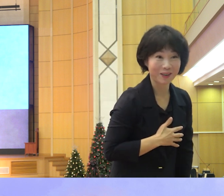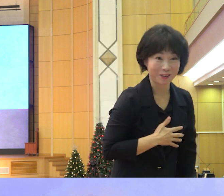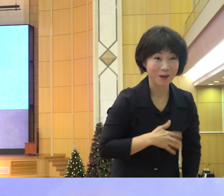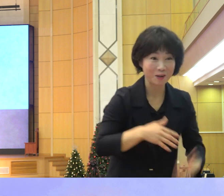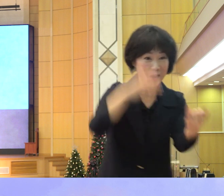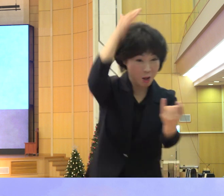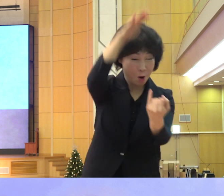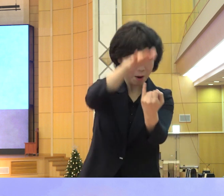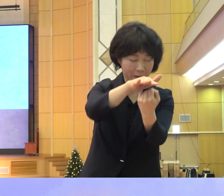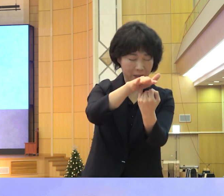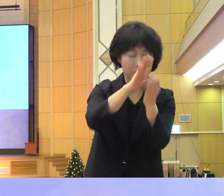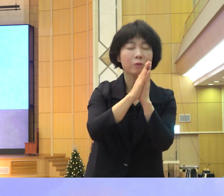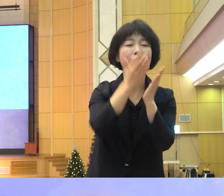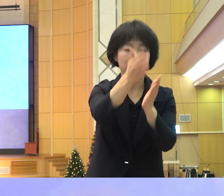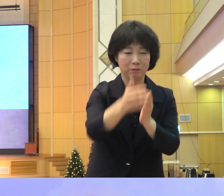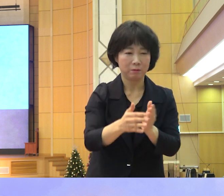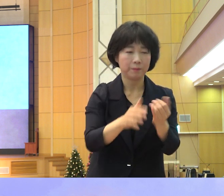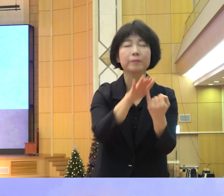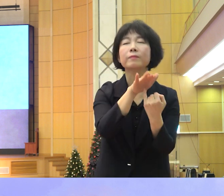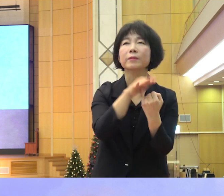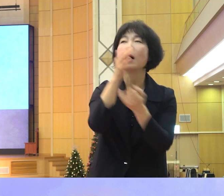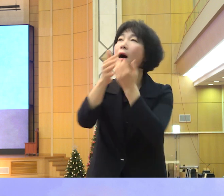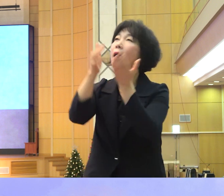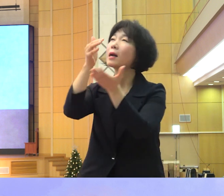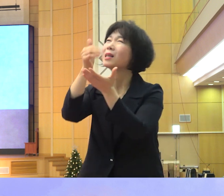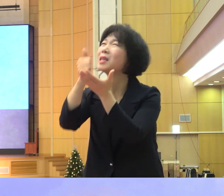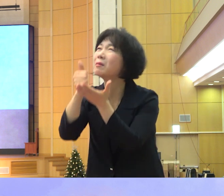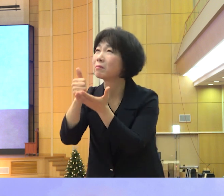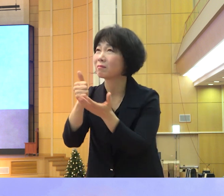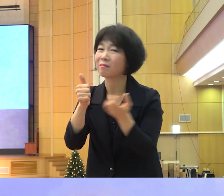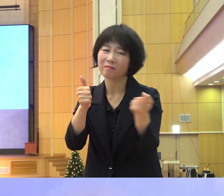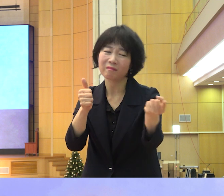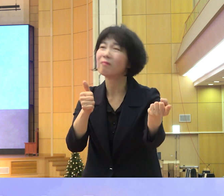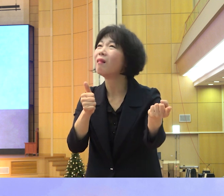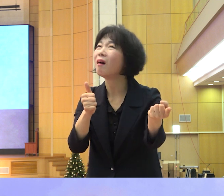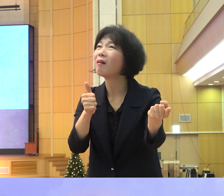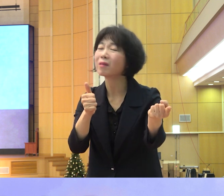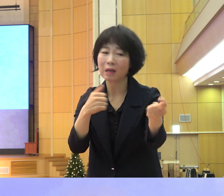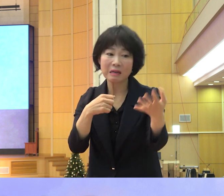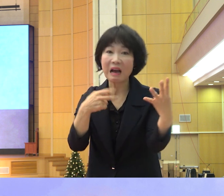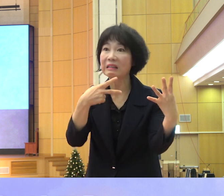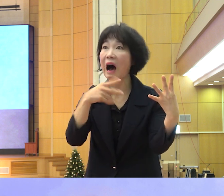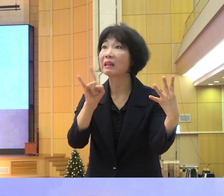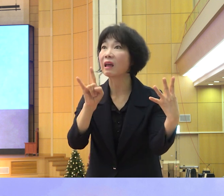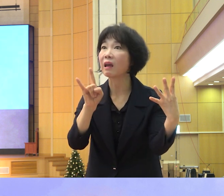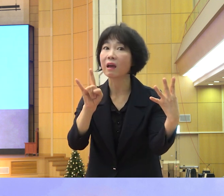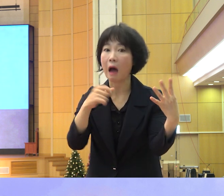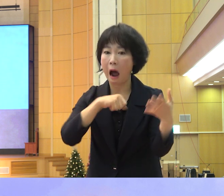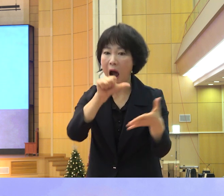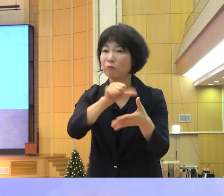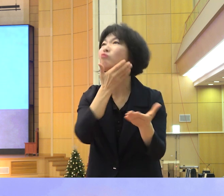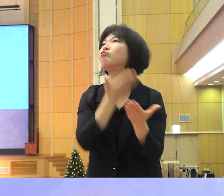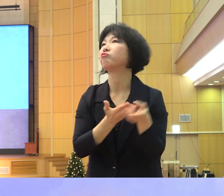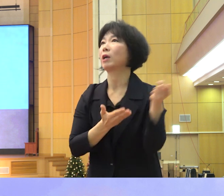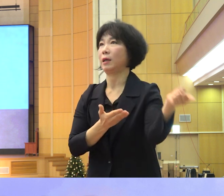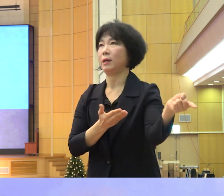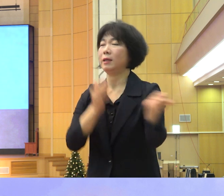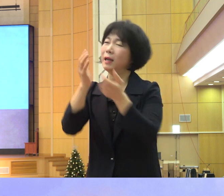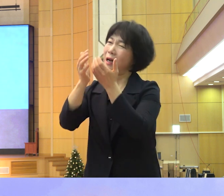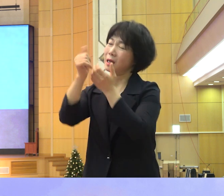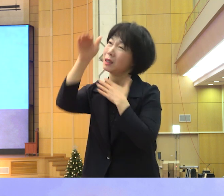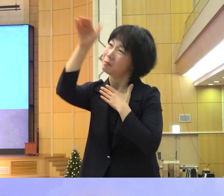기도를 하면서 하나님, 이 가정이 4대 독자 집안입니다. 하나님께서